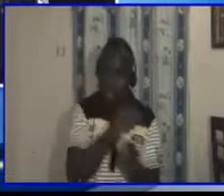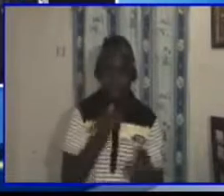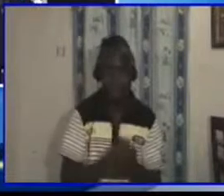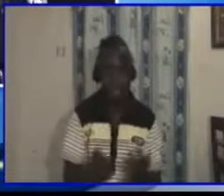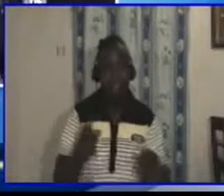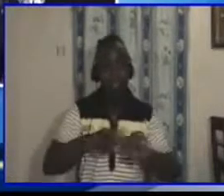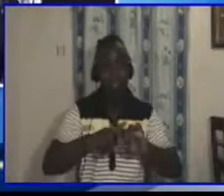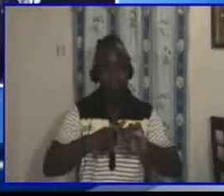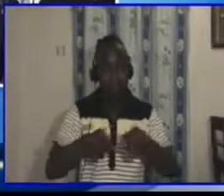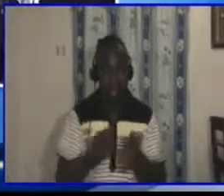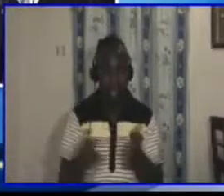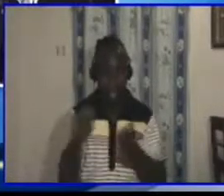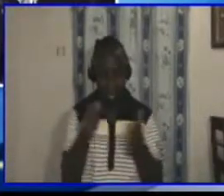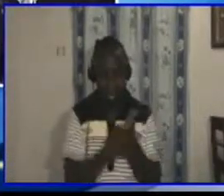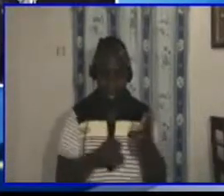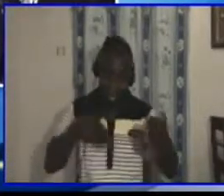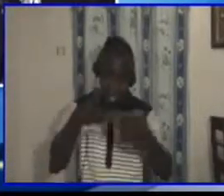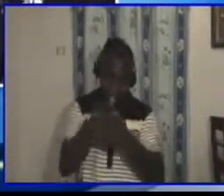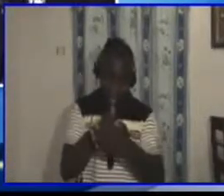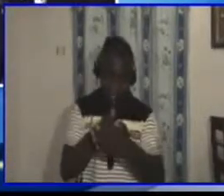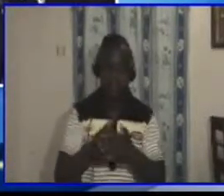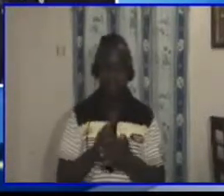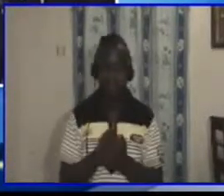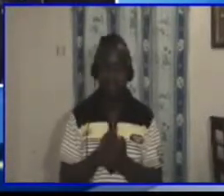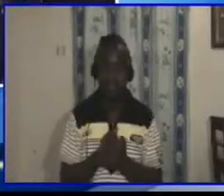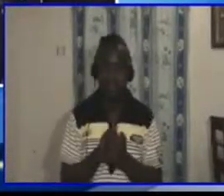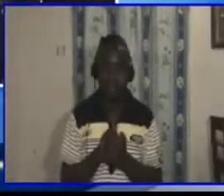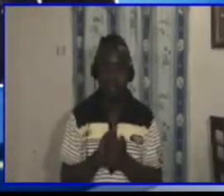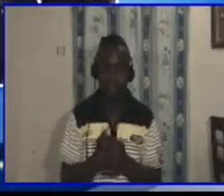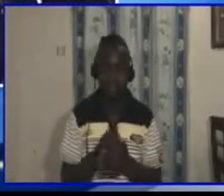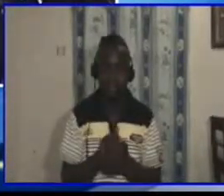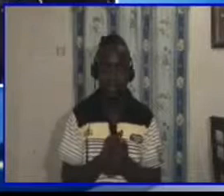e ognuno d'essi non è scritturale